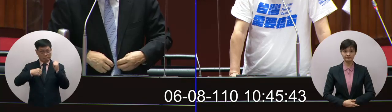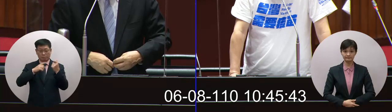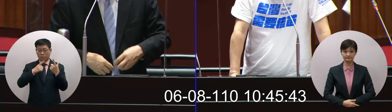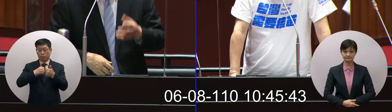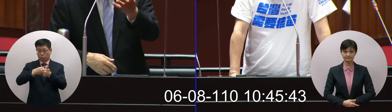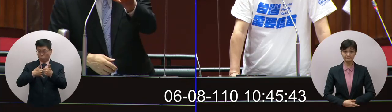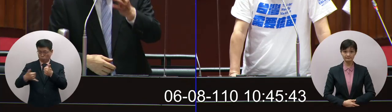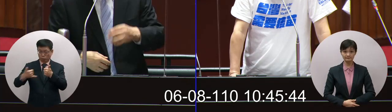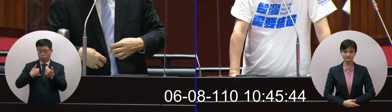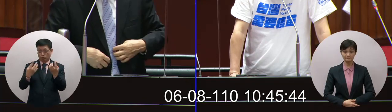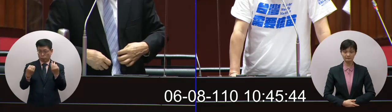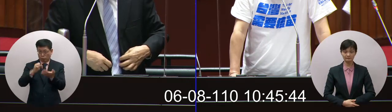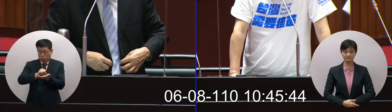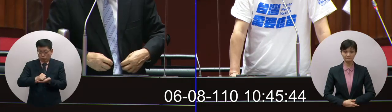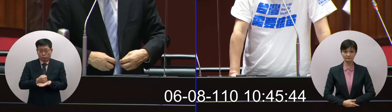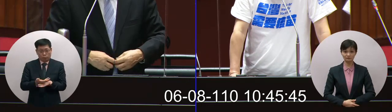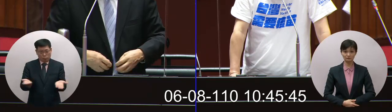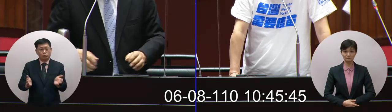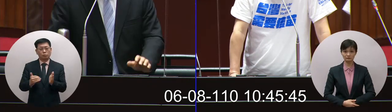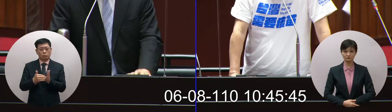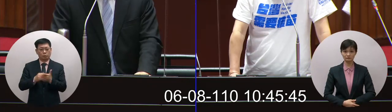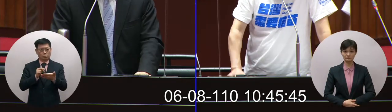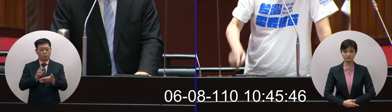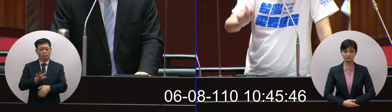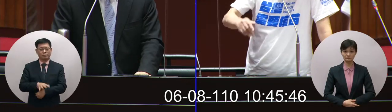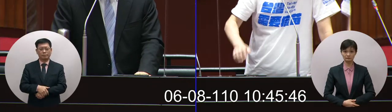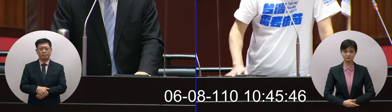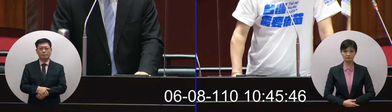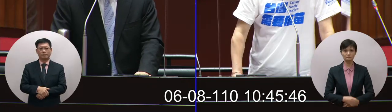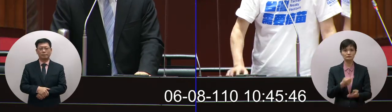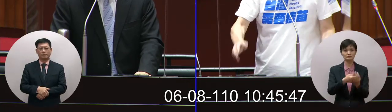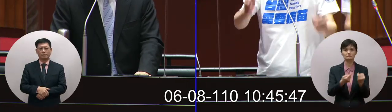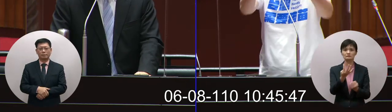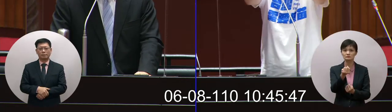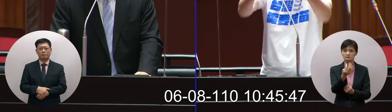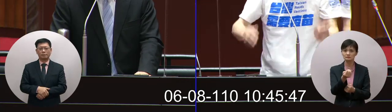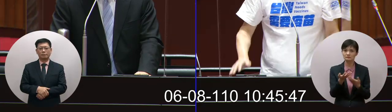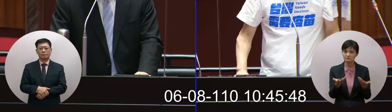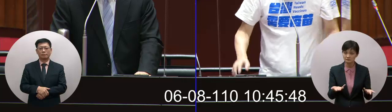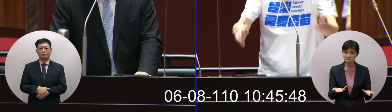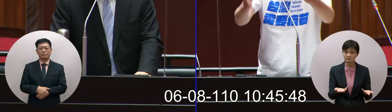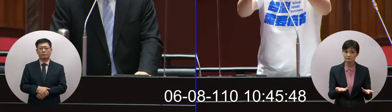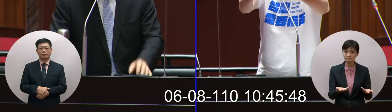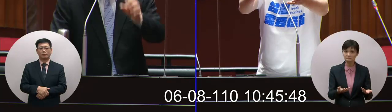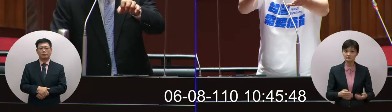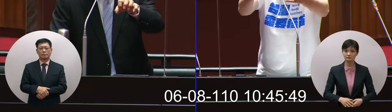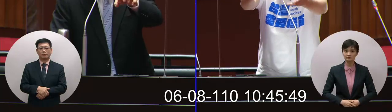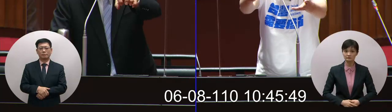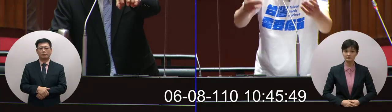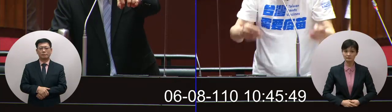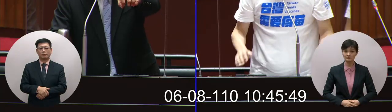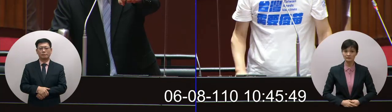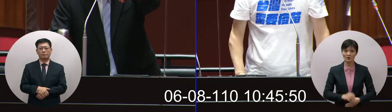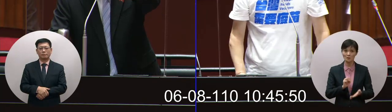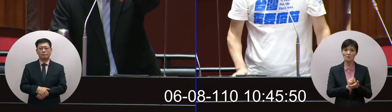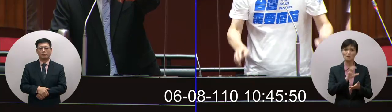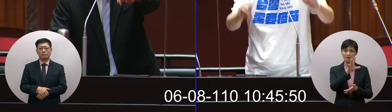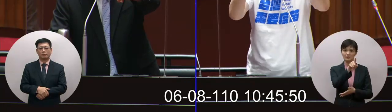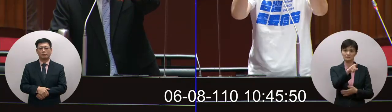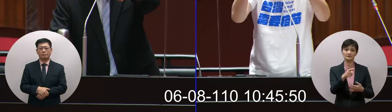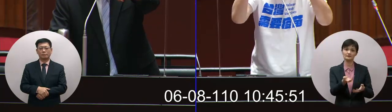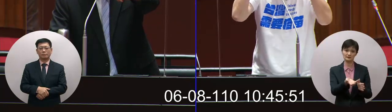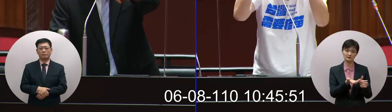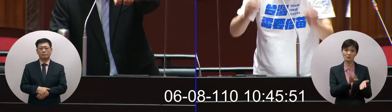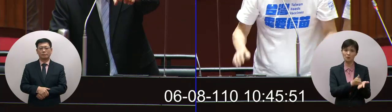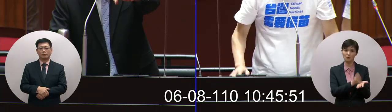给委员的书面资料里面也都有。 多少嘛？我就是想想， 我们 报告是你报告的，你